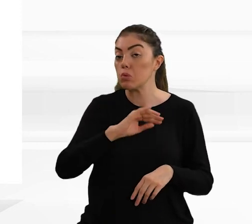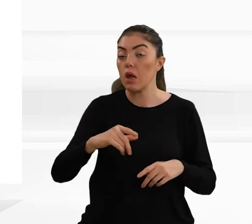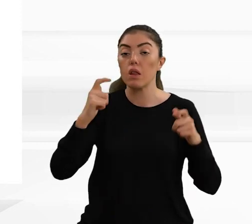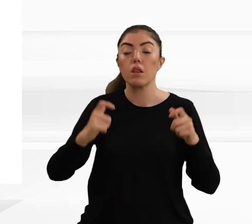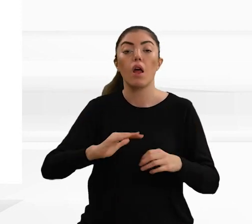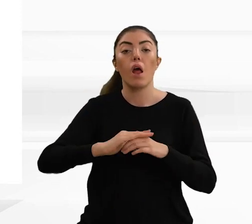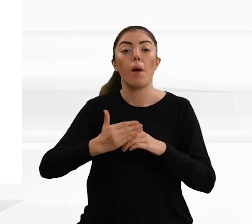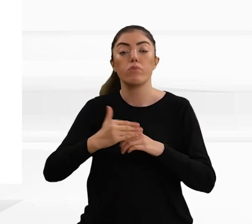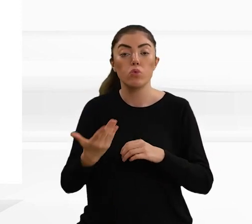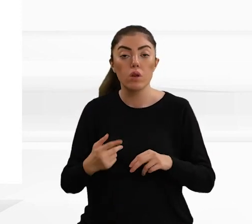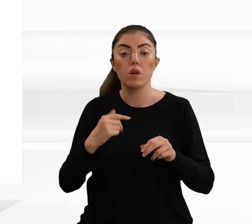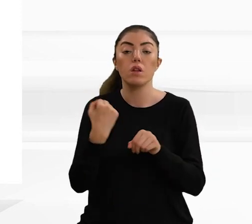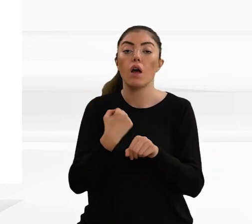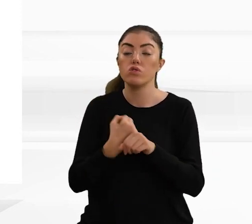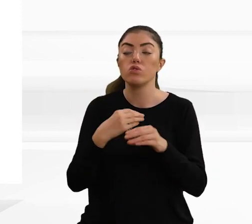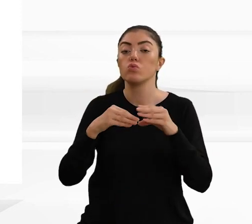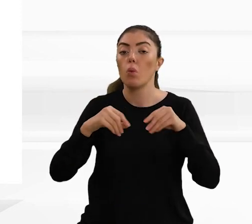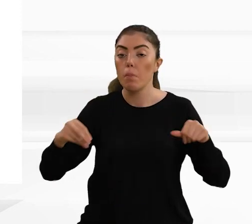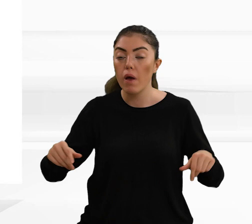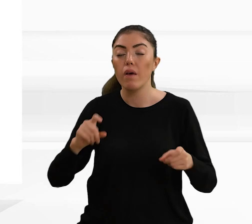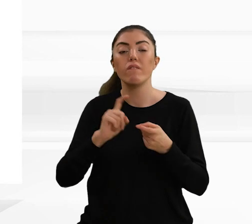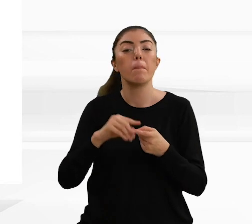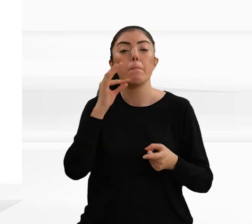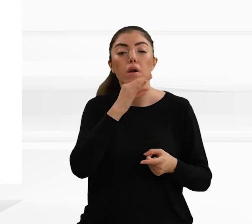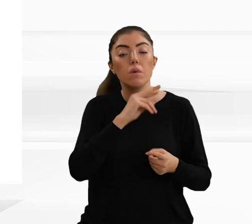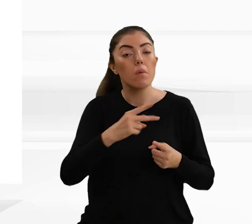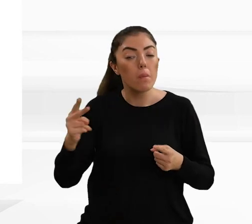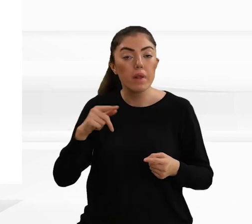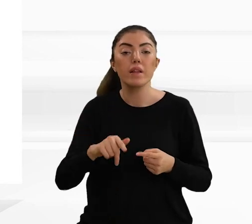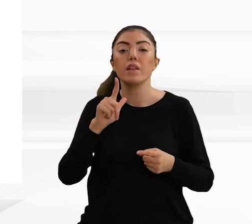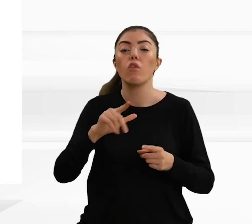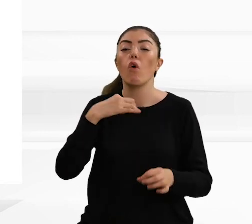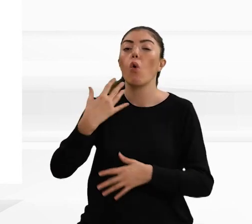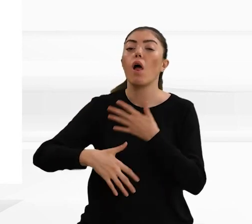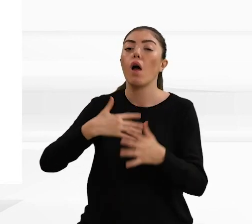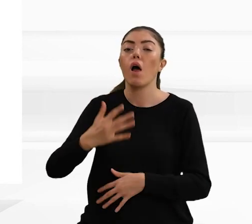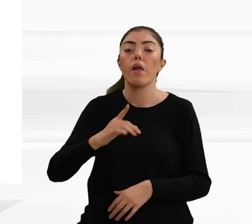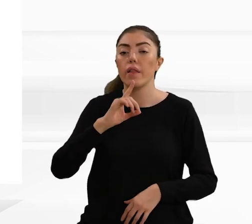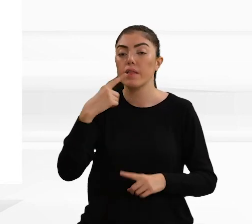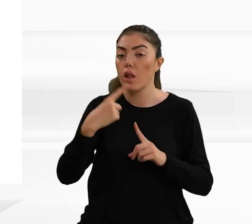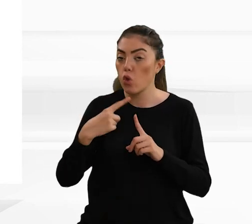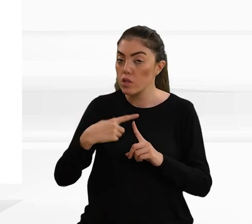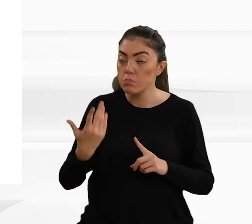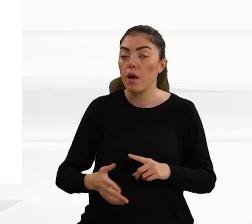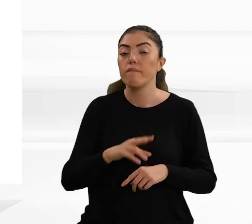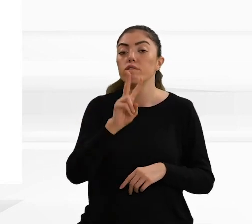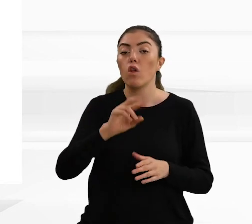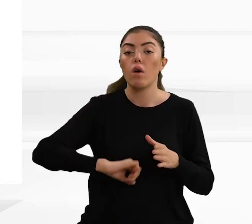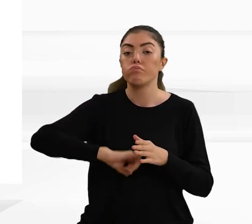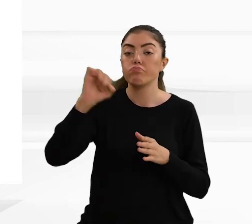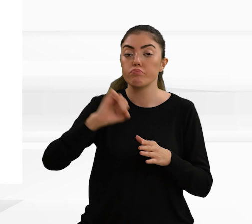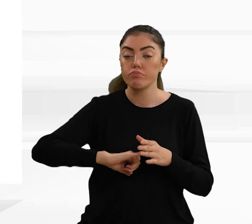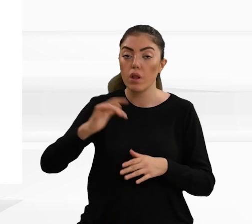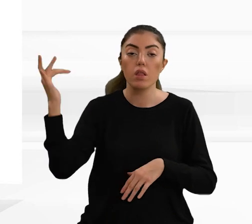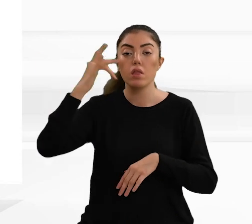yer kabuğu kayaçlardan Topraklar ve benzeri litos o ellerine tektonizma volkanizma